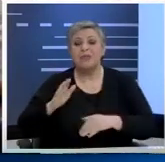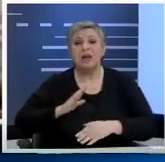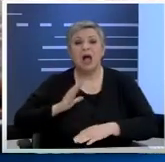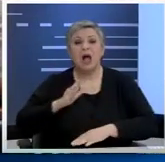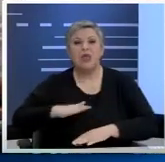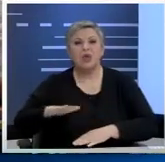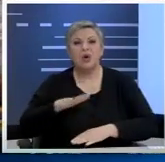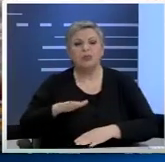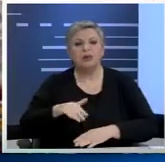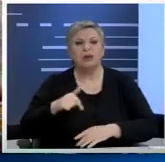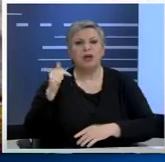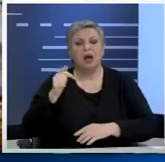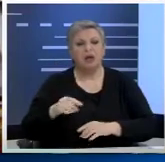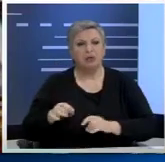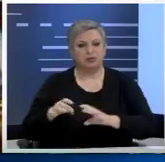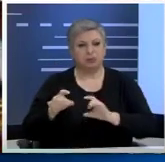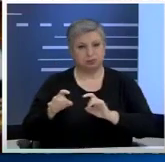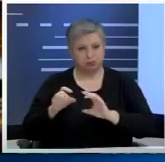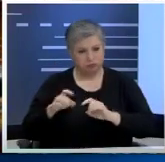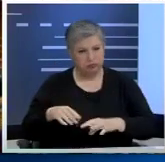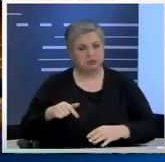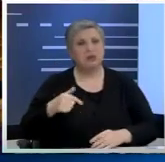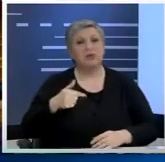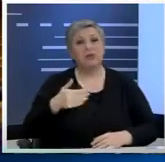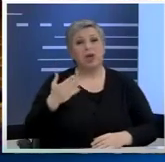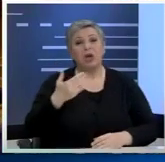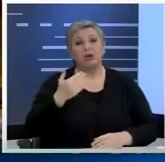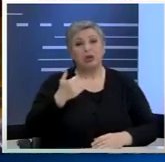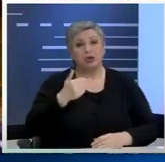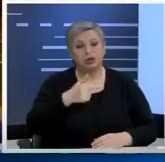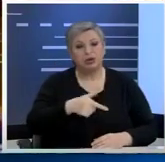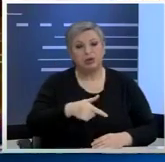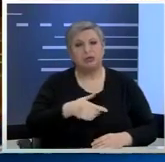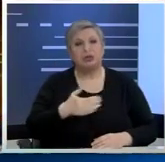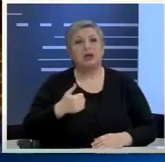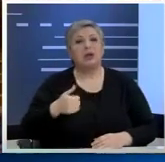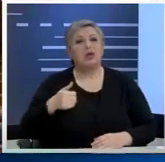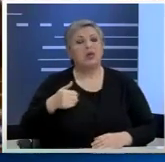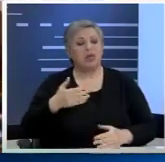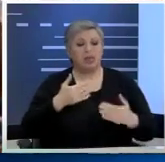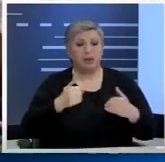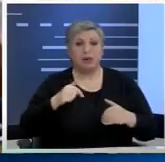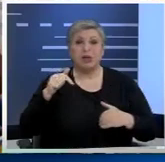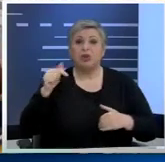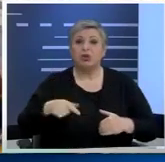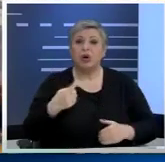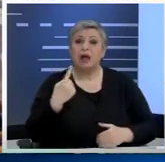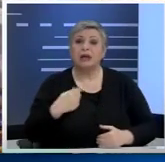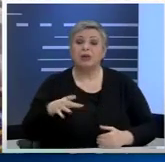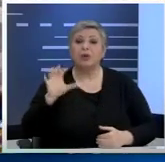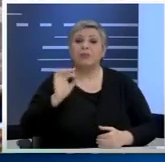Σύστημα Υγείας, τόσο για εξετάσεις όσο και για νοσήλια, κοστολογείται γύρω στα 150